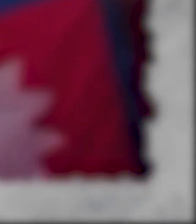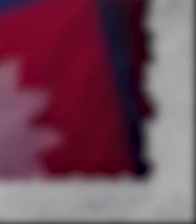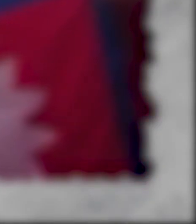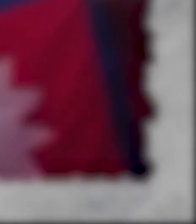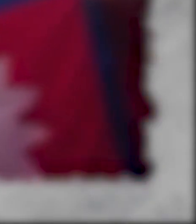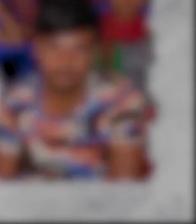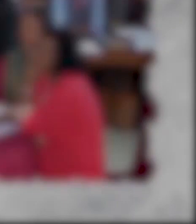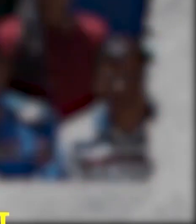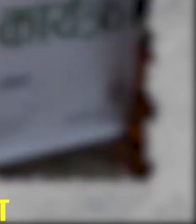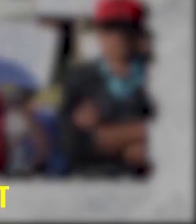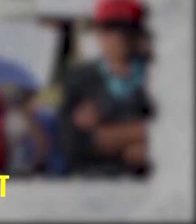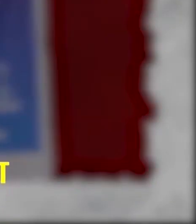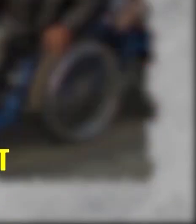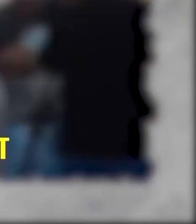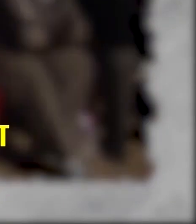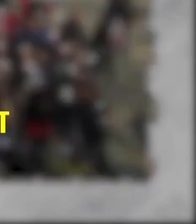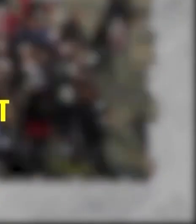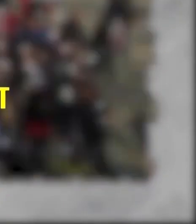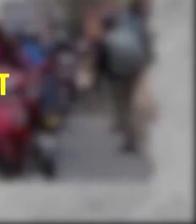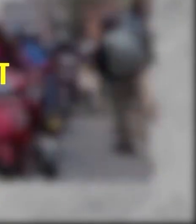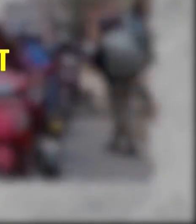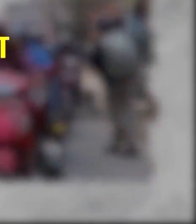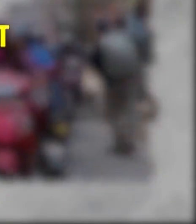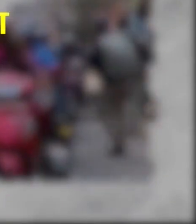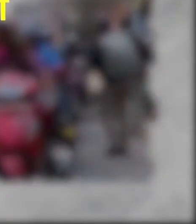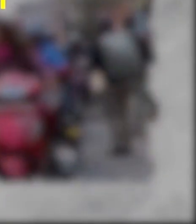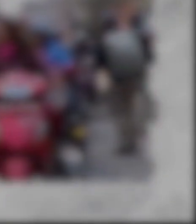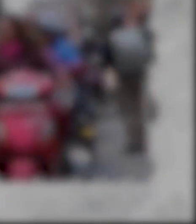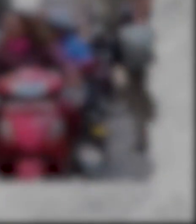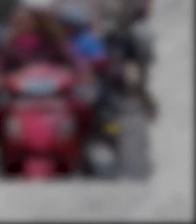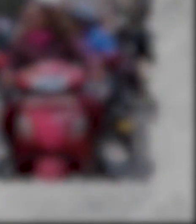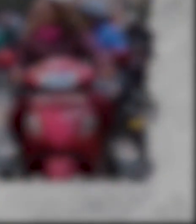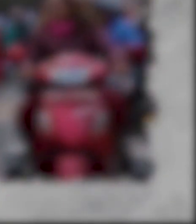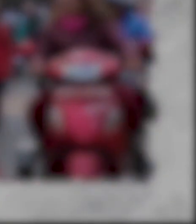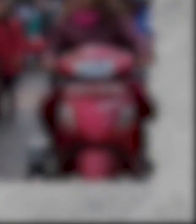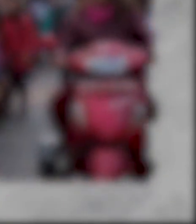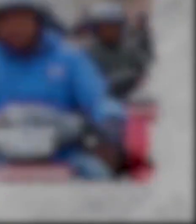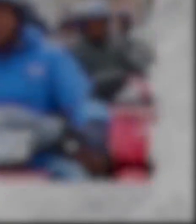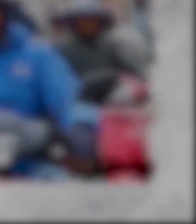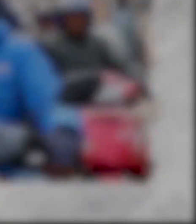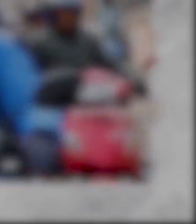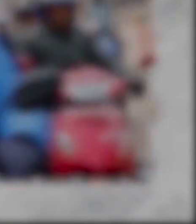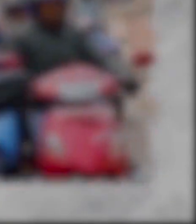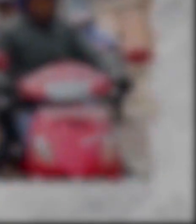अपाङ्गता भएकालाई ल्याउनु।